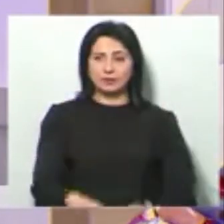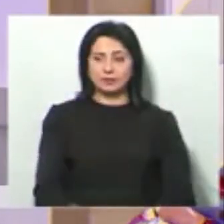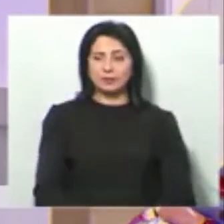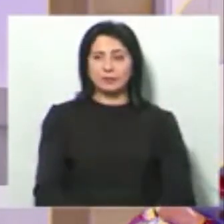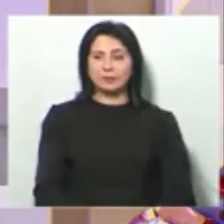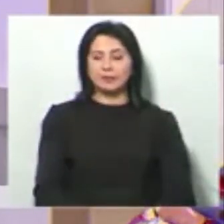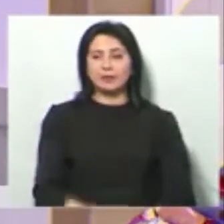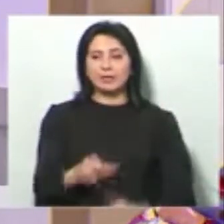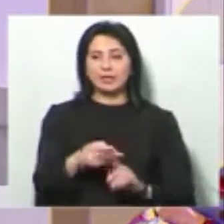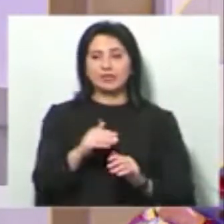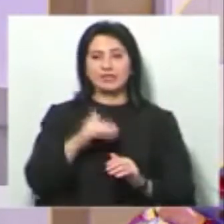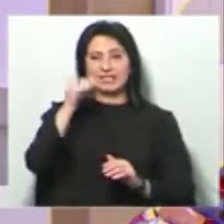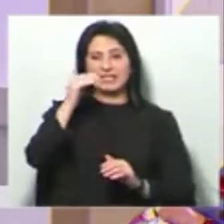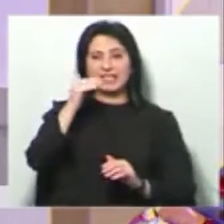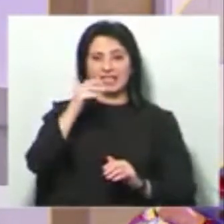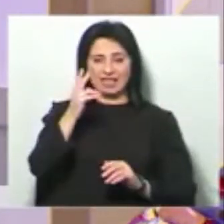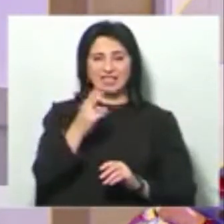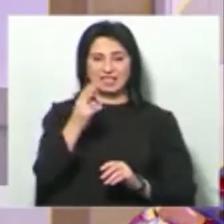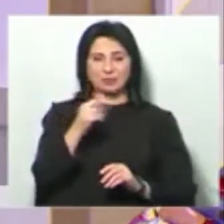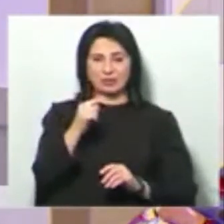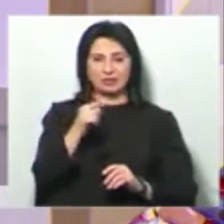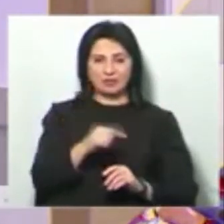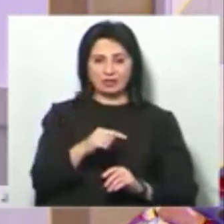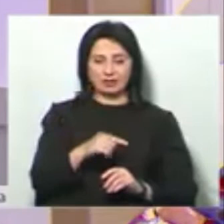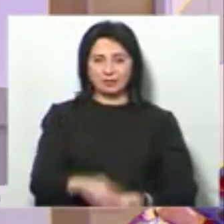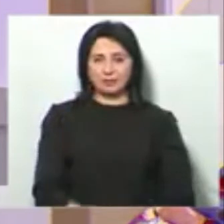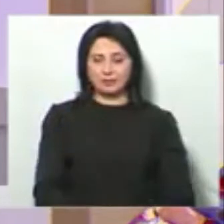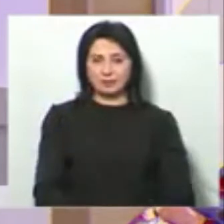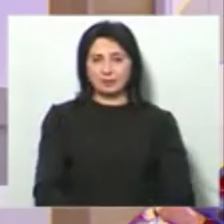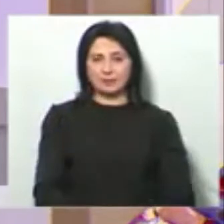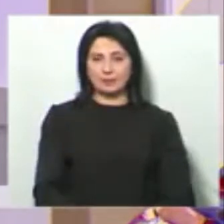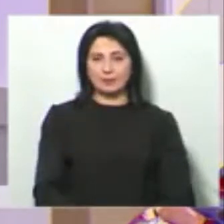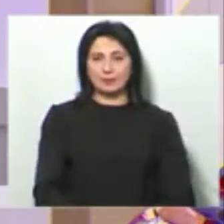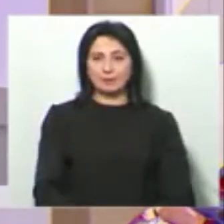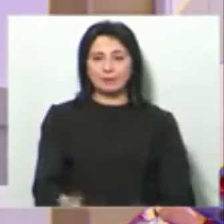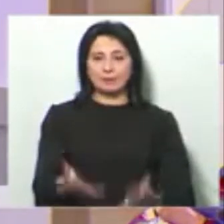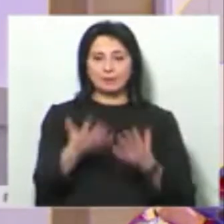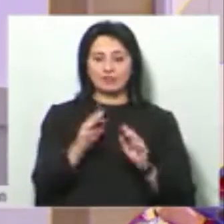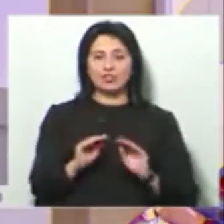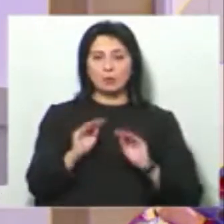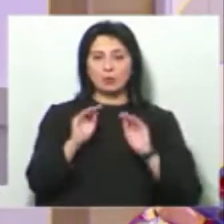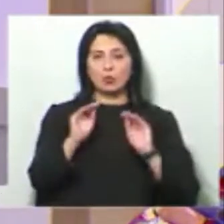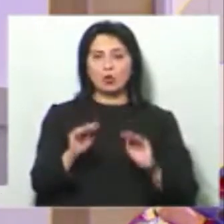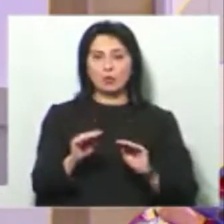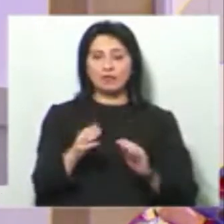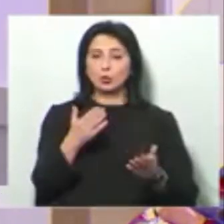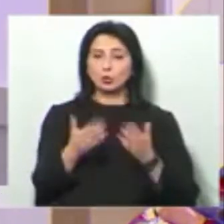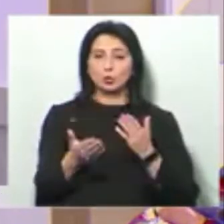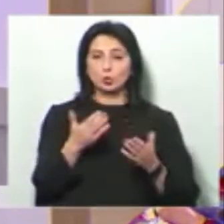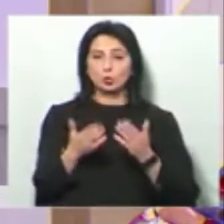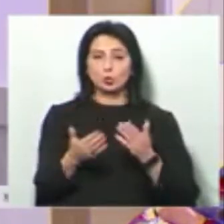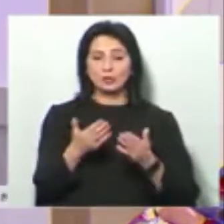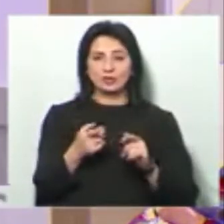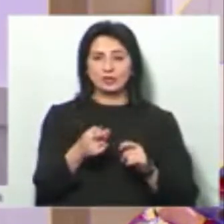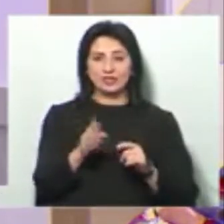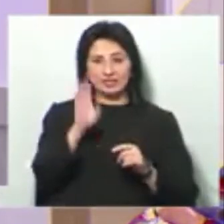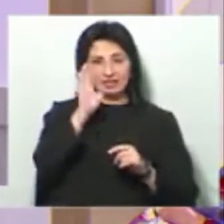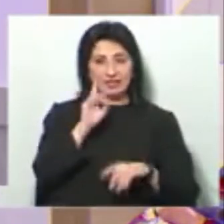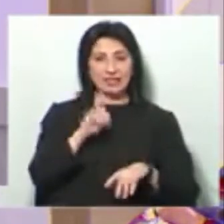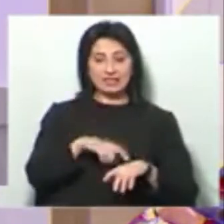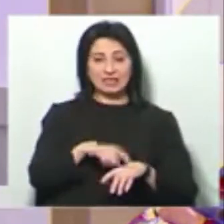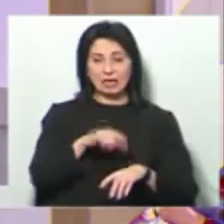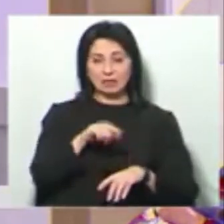ანუ ზედა მაჩვენებელი, როგორც ამბობენ ხოლმე, მკვეთრად მომატებული თუნდაც აი დილის